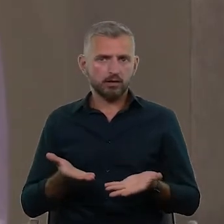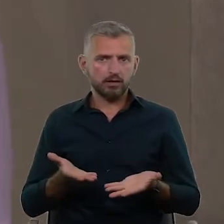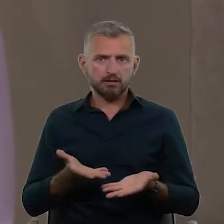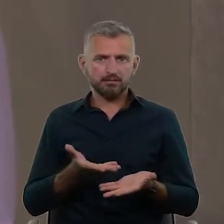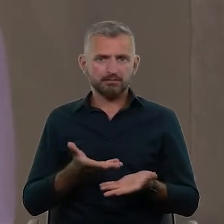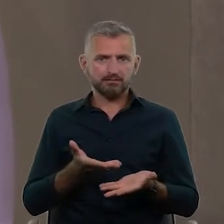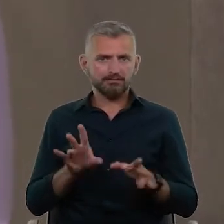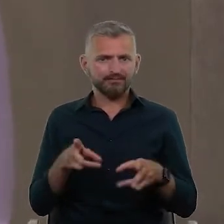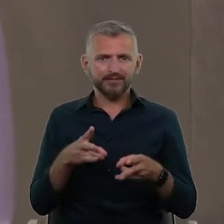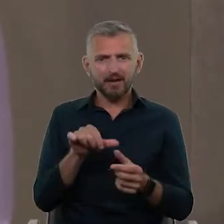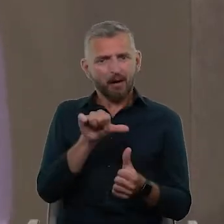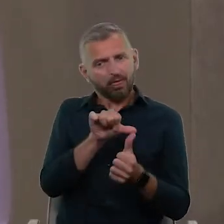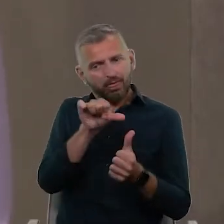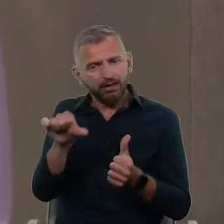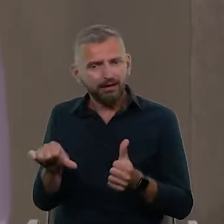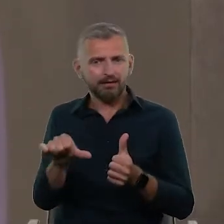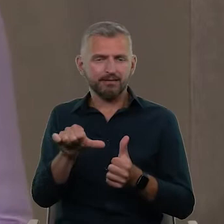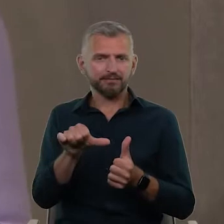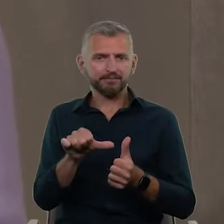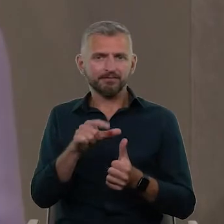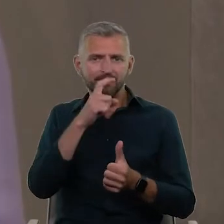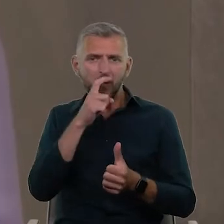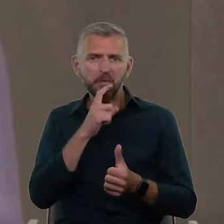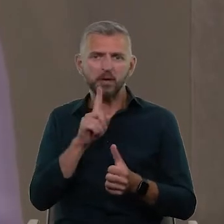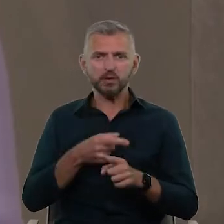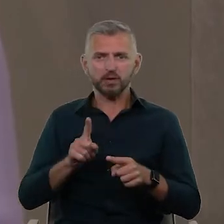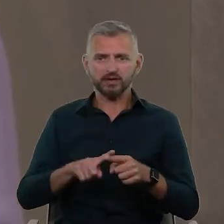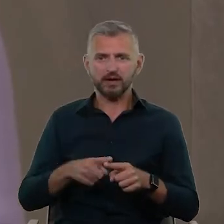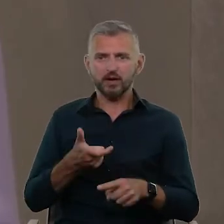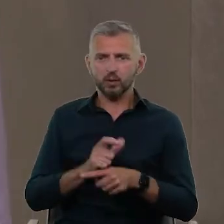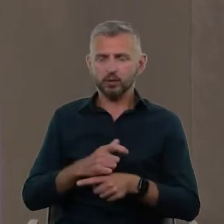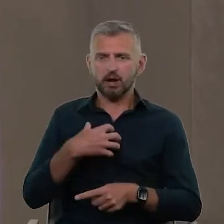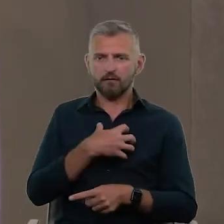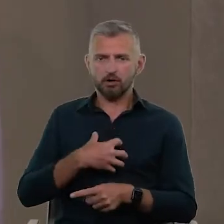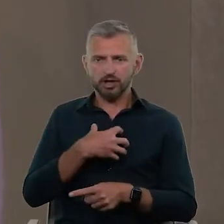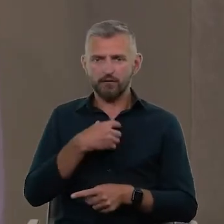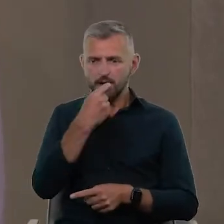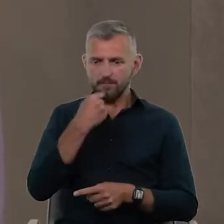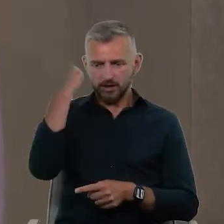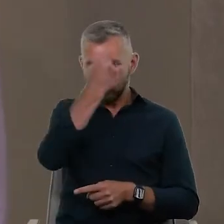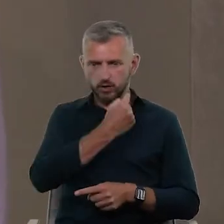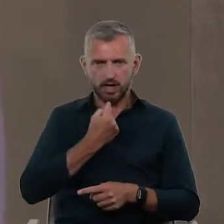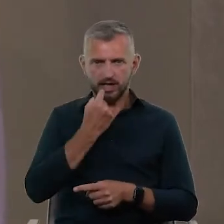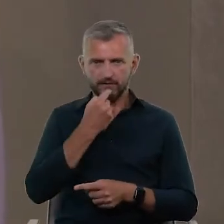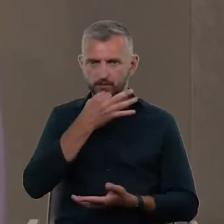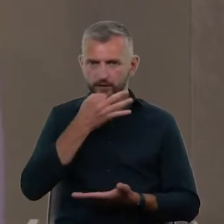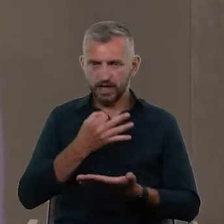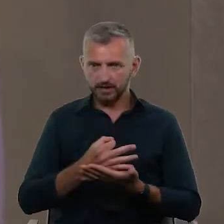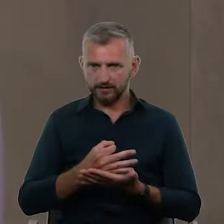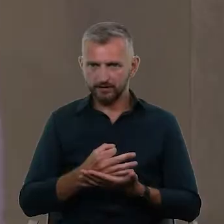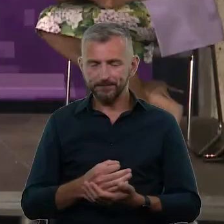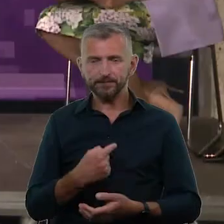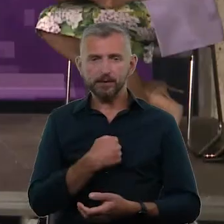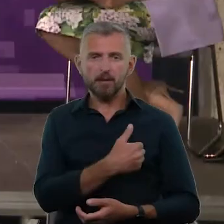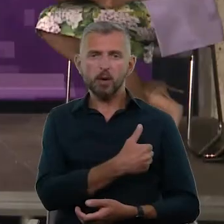да? Як не розуміли, що для нас це дуже важливо і така персональна відповідальність. І я